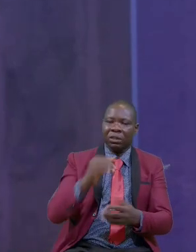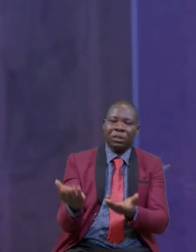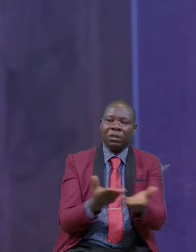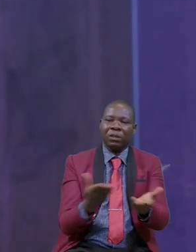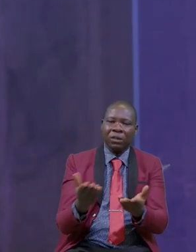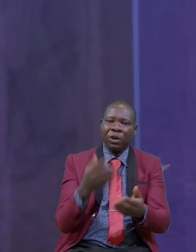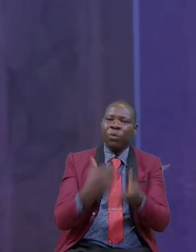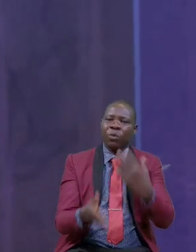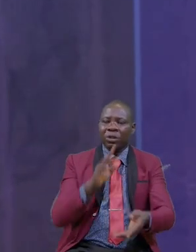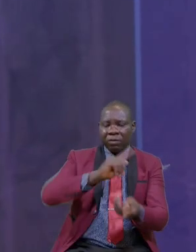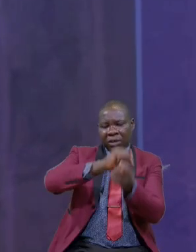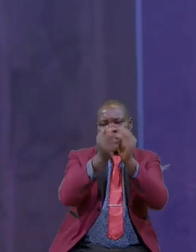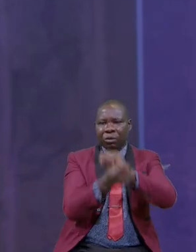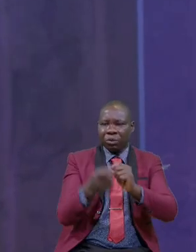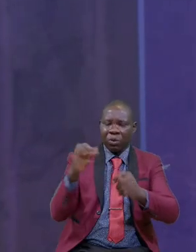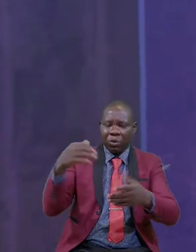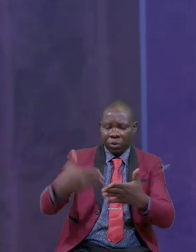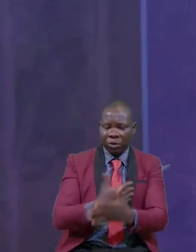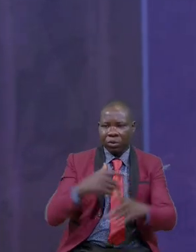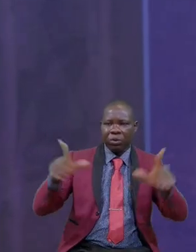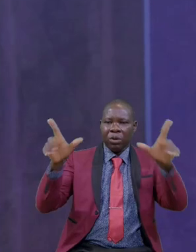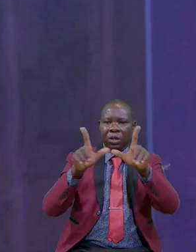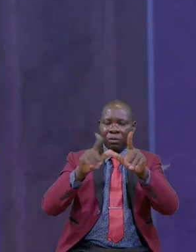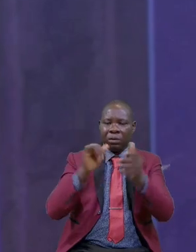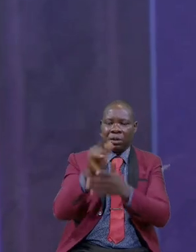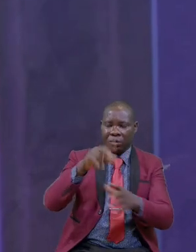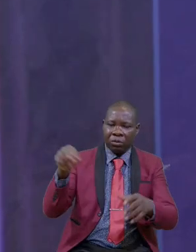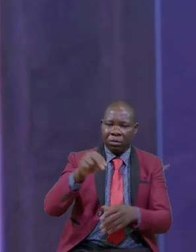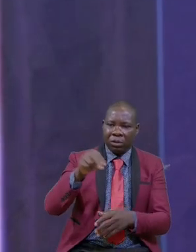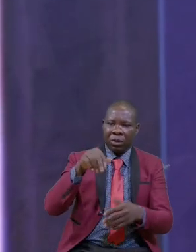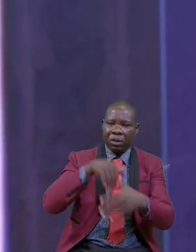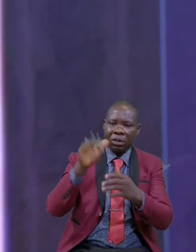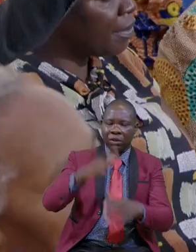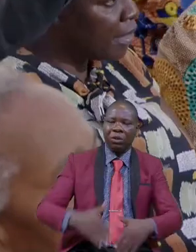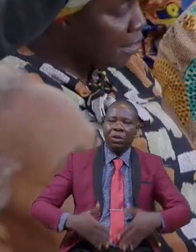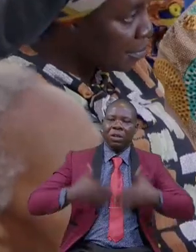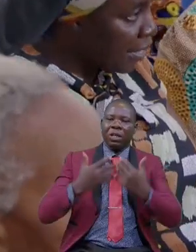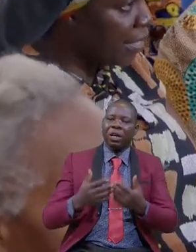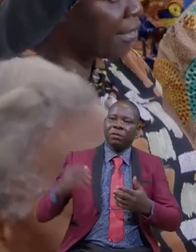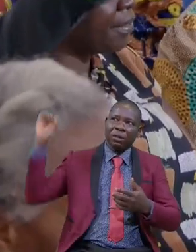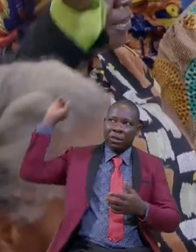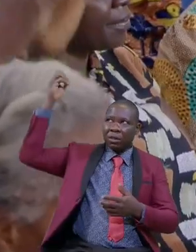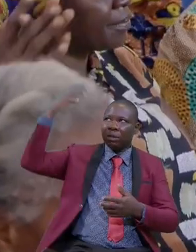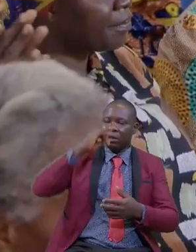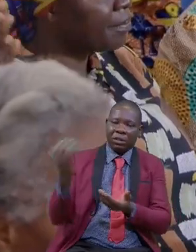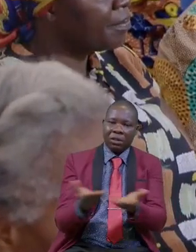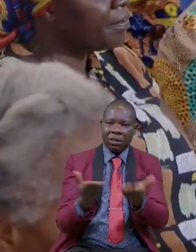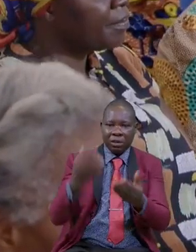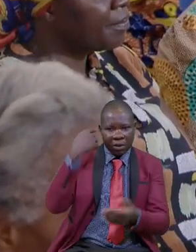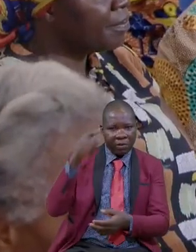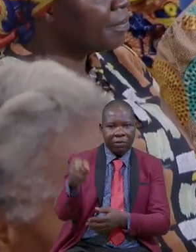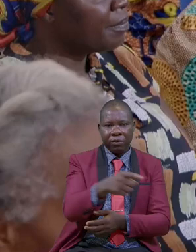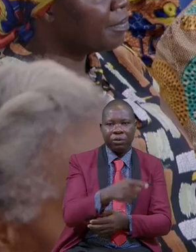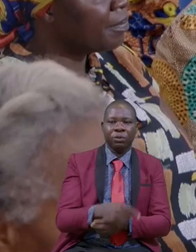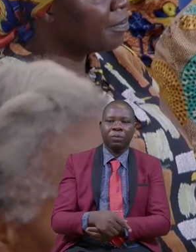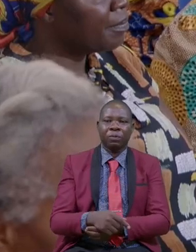changement pour un niveau supérieur dont vous avez besoin dans votre vie, la grâce est disponible pour vous. And when